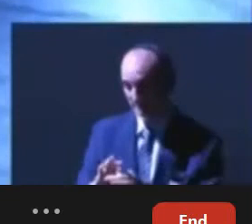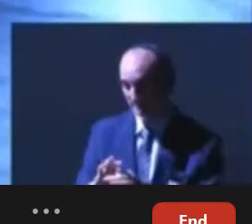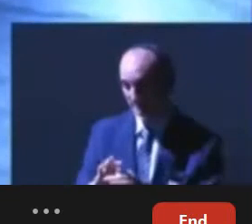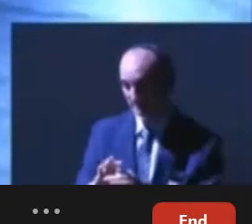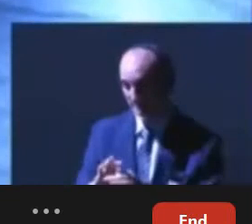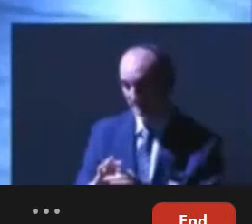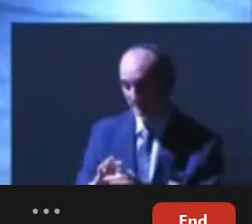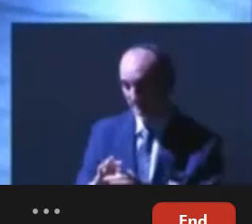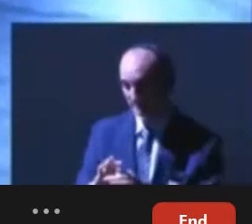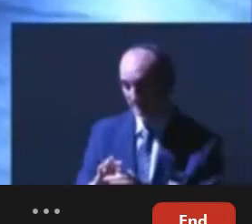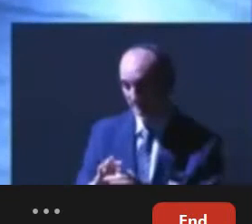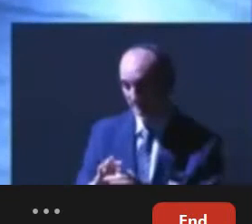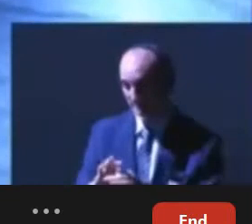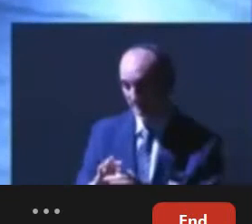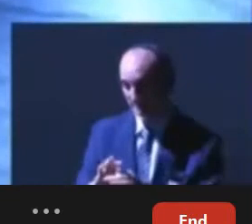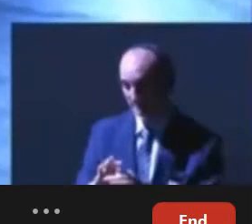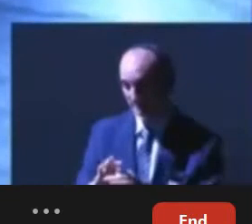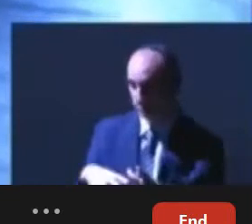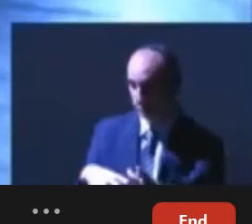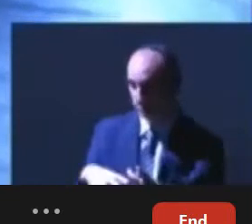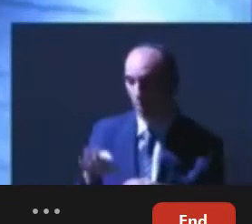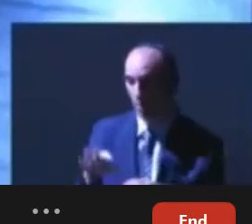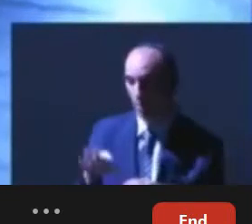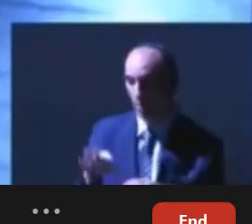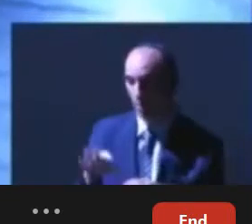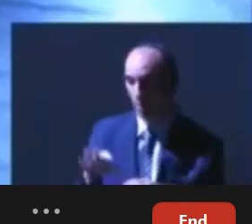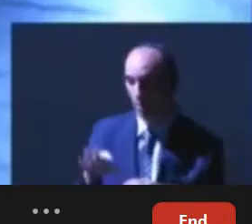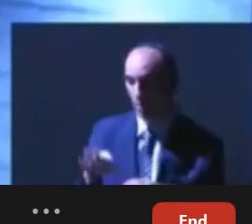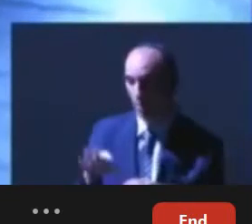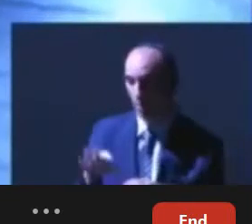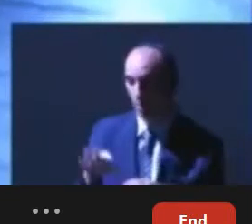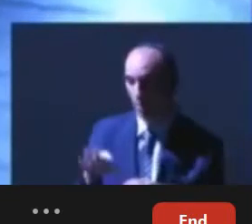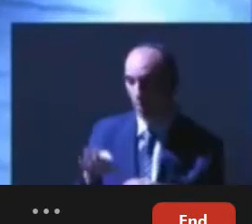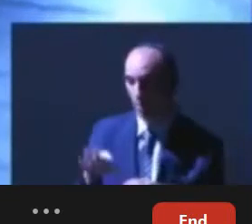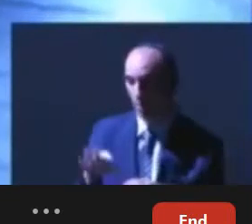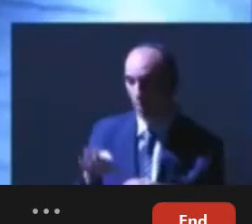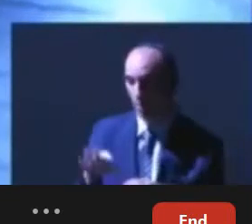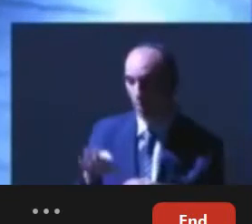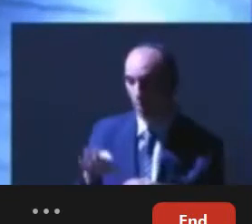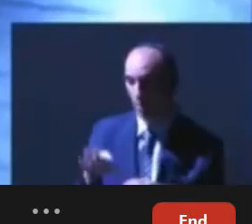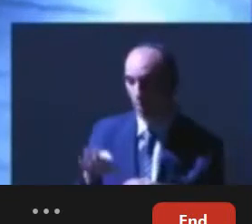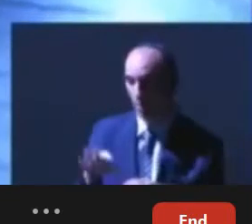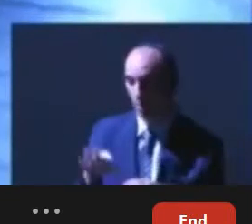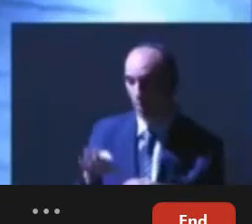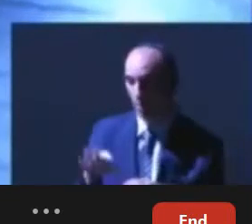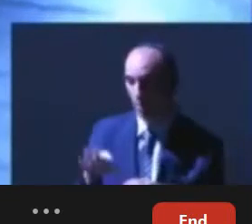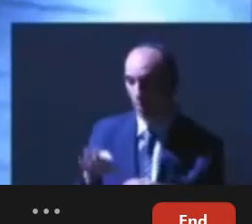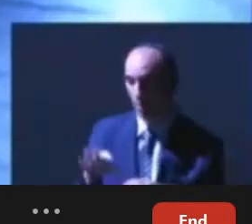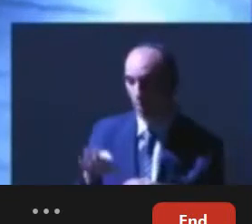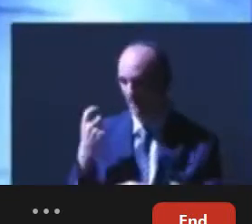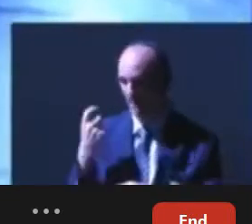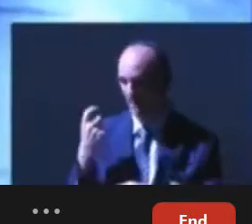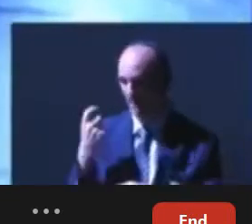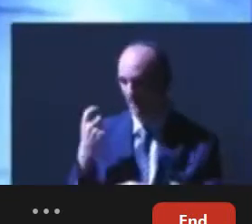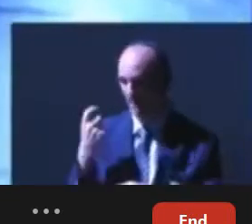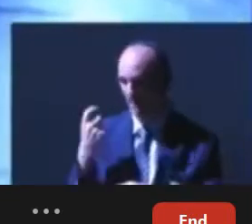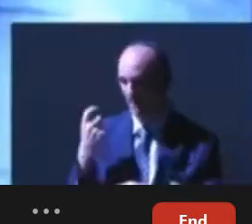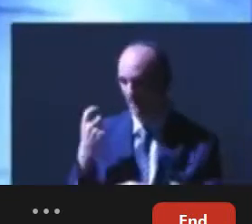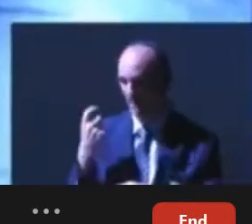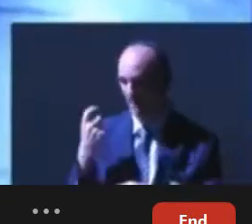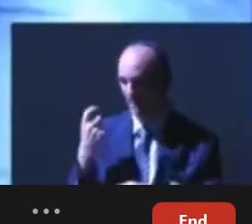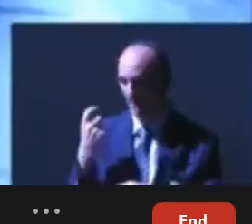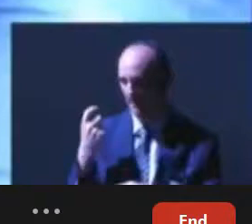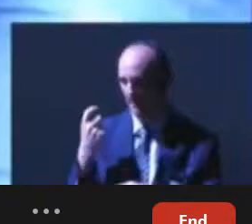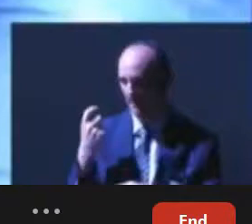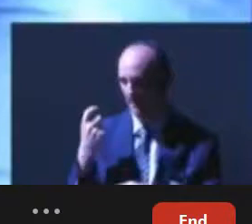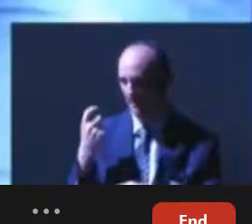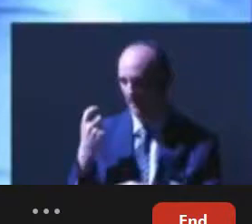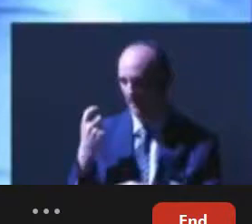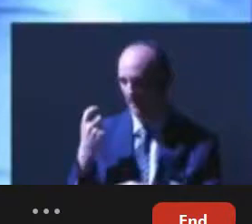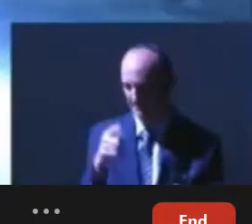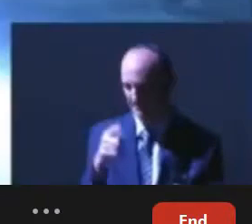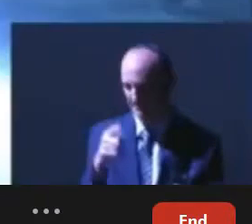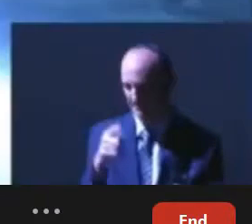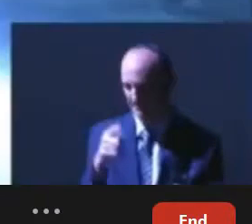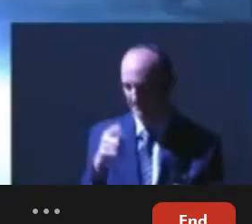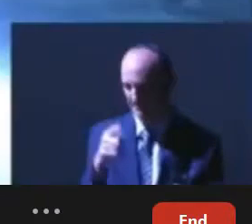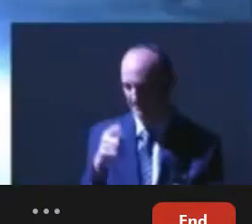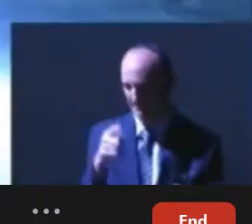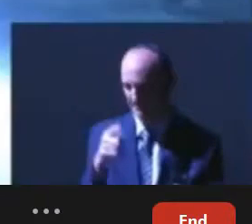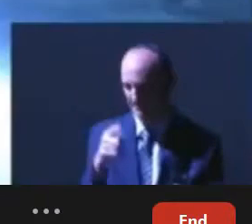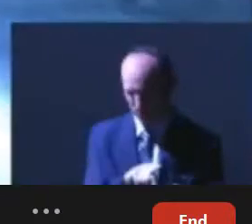có thể đặt được thẻ của mình. Tôi hôm qua đã chỉ cho mọi người thẻ rồi, ai đã thấy cái thẻ bằng kim nó nhìn một cách rất là kiểu đẹp và rất là